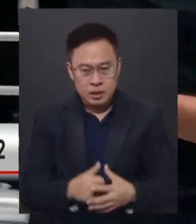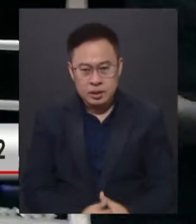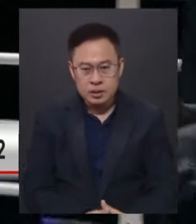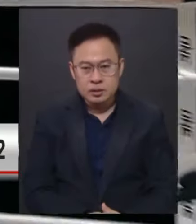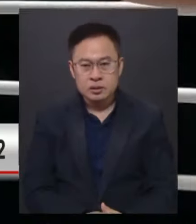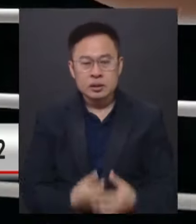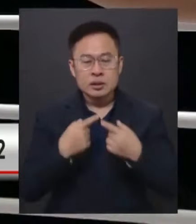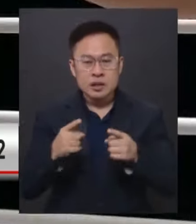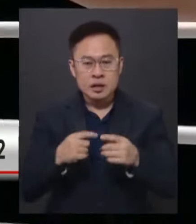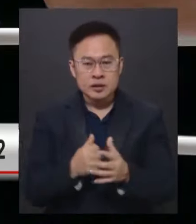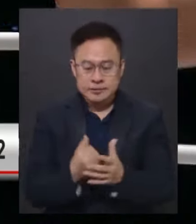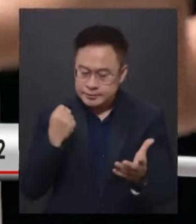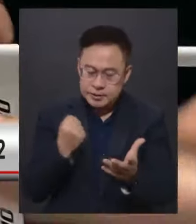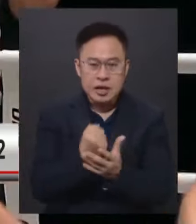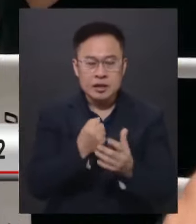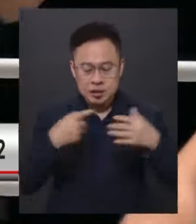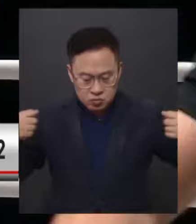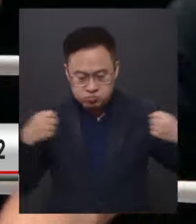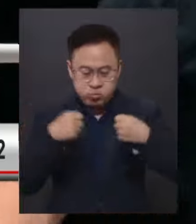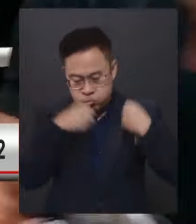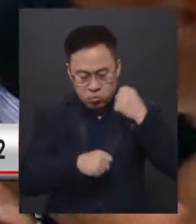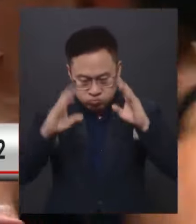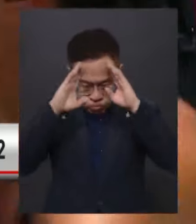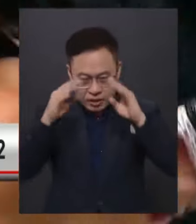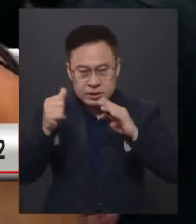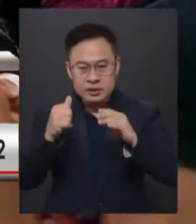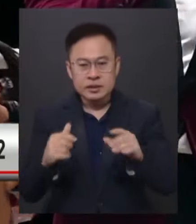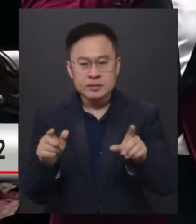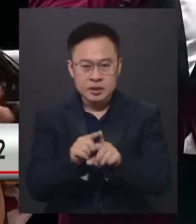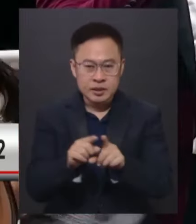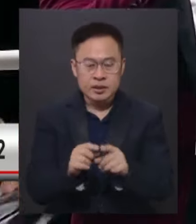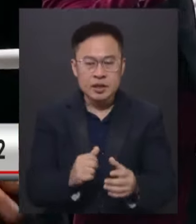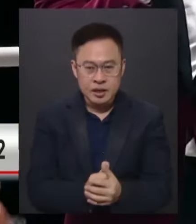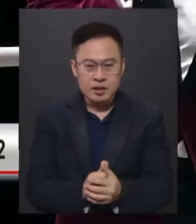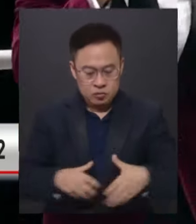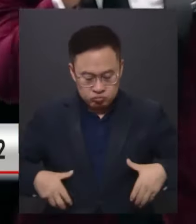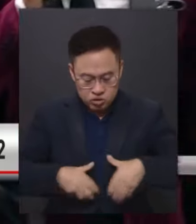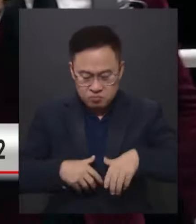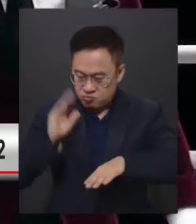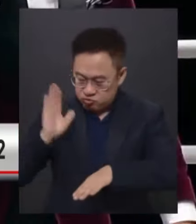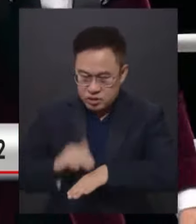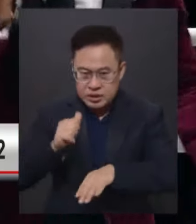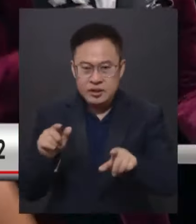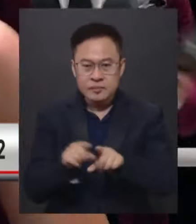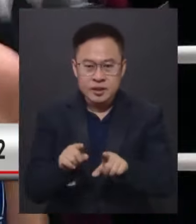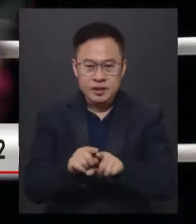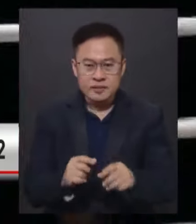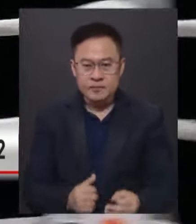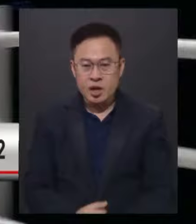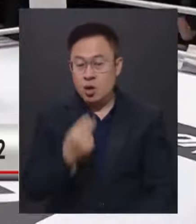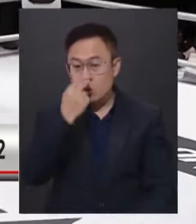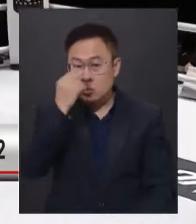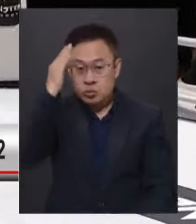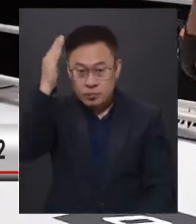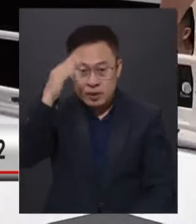าเป็นการสู้ที่สมศักดิ์ศรีนะคะแล้วก็นี่แหละก็ยังคงไว้ลายความเป็นแชมป์เก่าอยู่หรือยังไงก็ตามเดี๋ยวก็เดี๋ยวรอดู